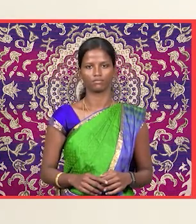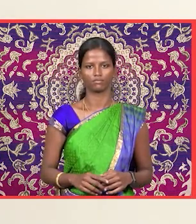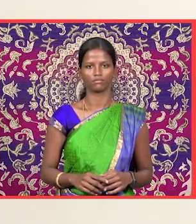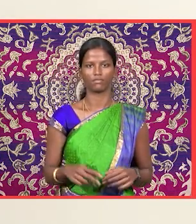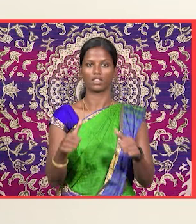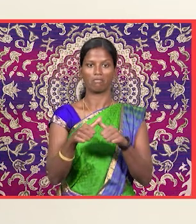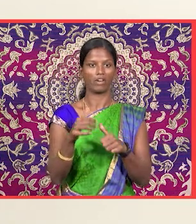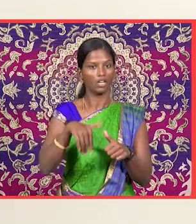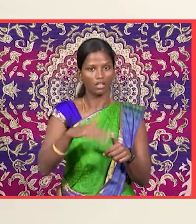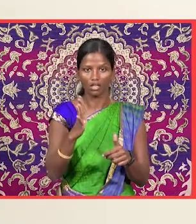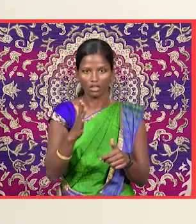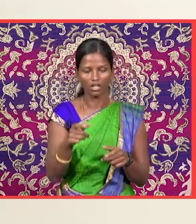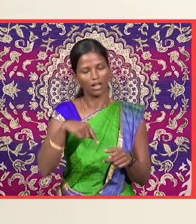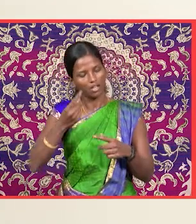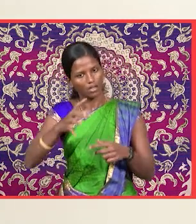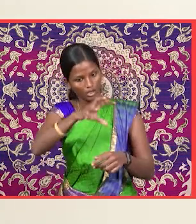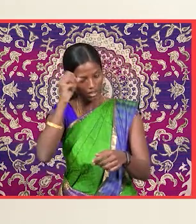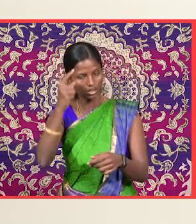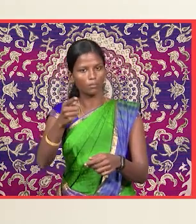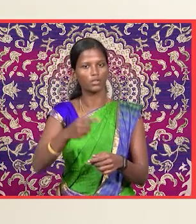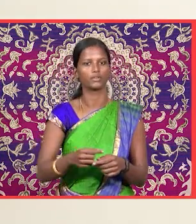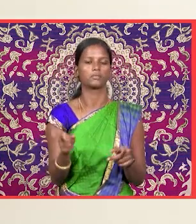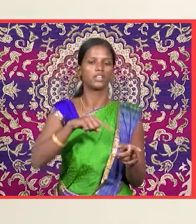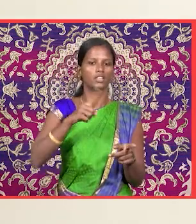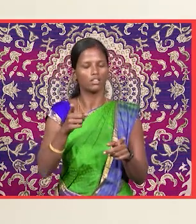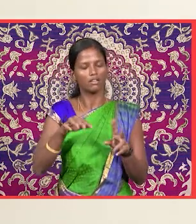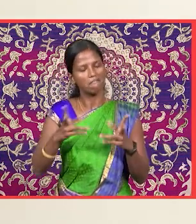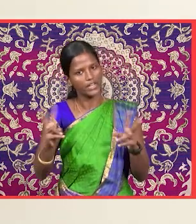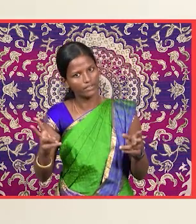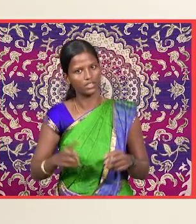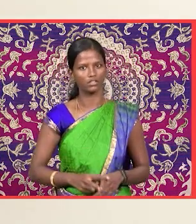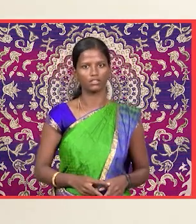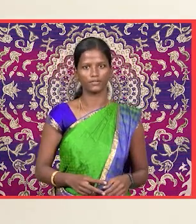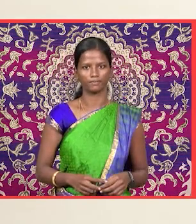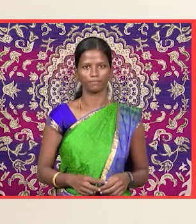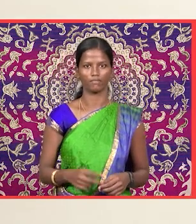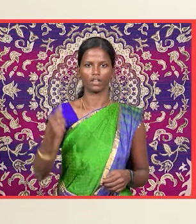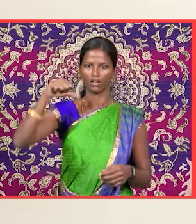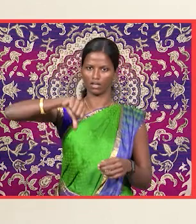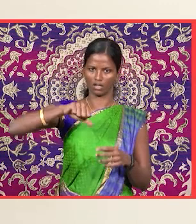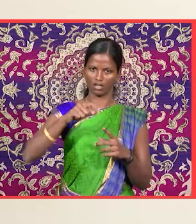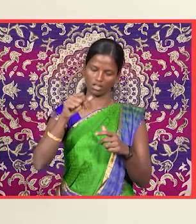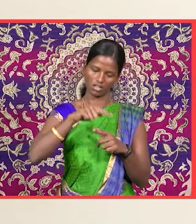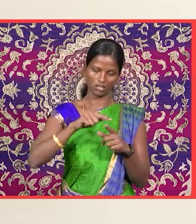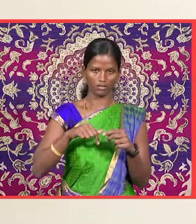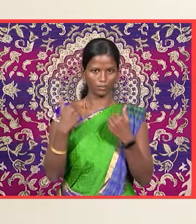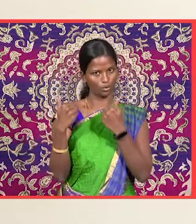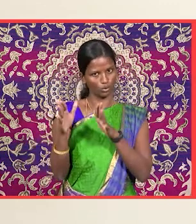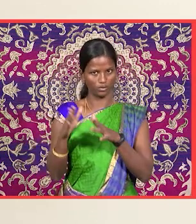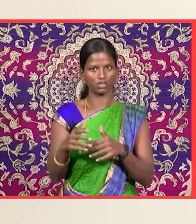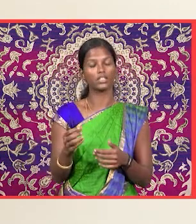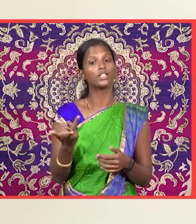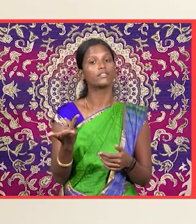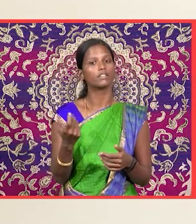ஓகே, என்ன அடுத்து என்ன கொடுத்துருக்காங்க? நட்ட சதவீதம் கொடுத்துருக்காங்க. நட்ட சதவீதம் கொடுத்துருக்காங்க.